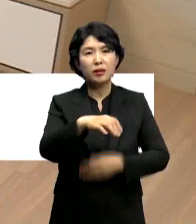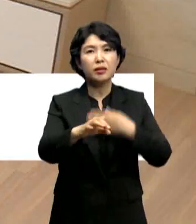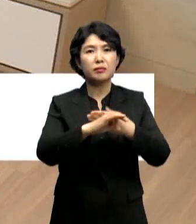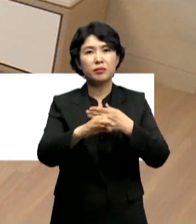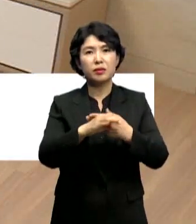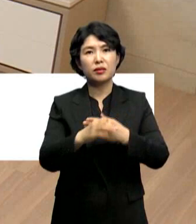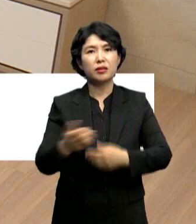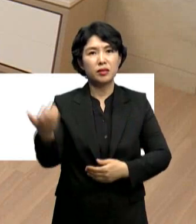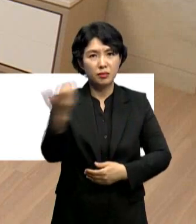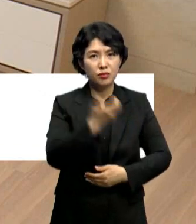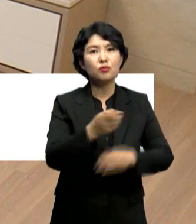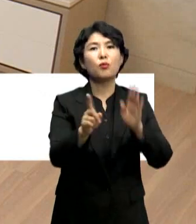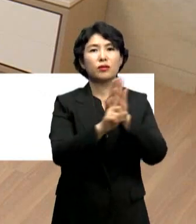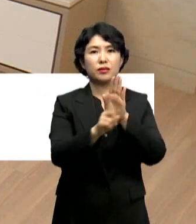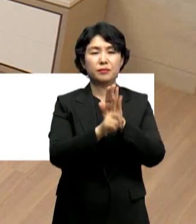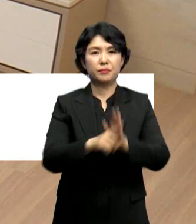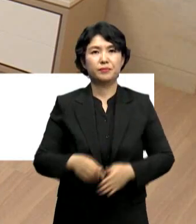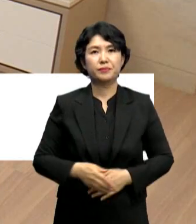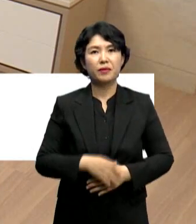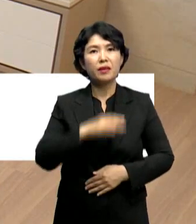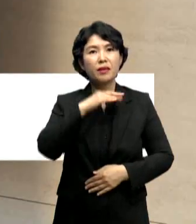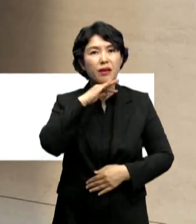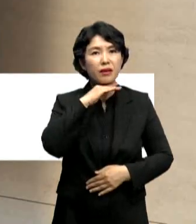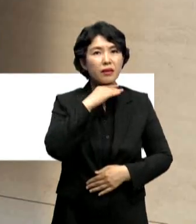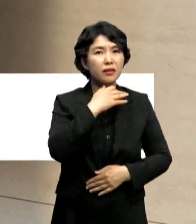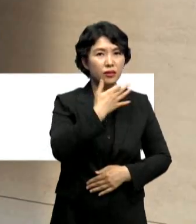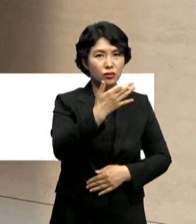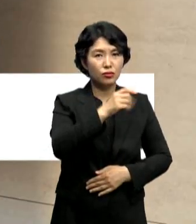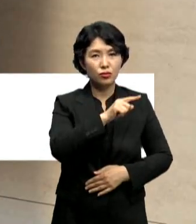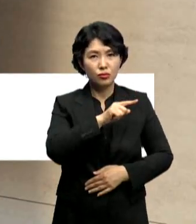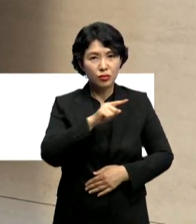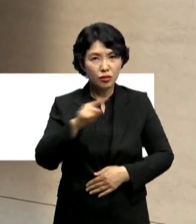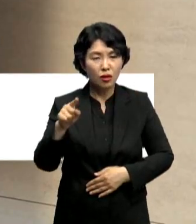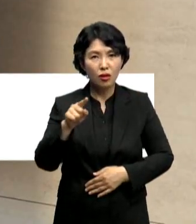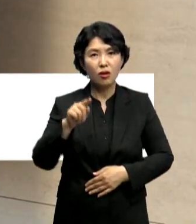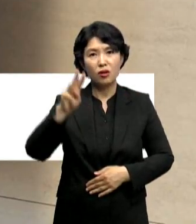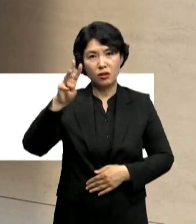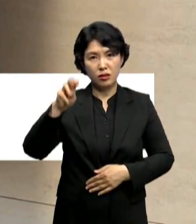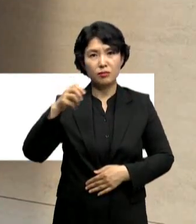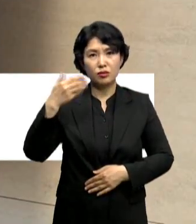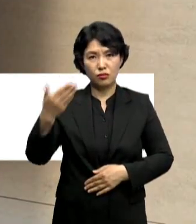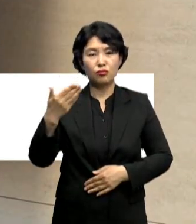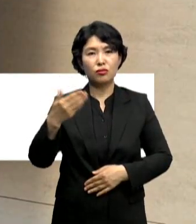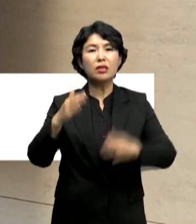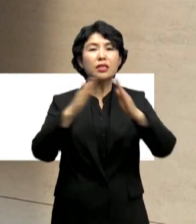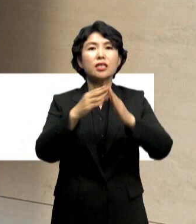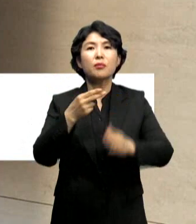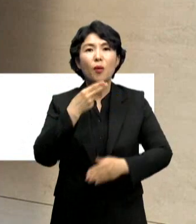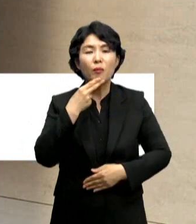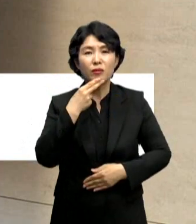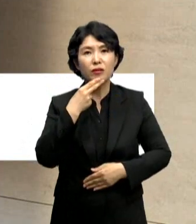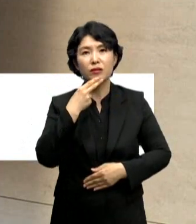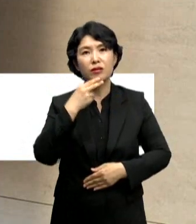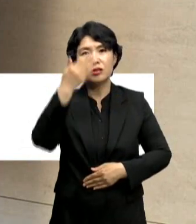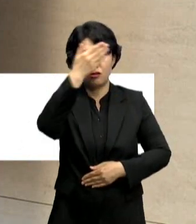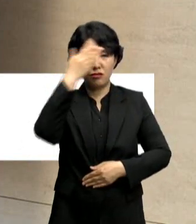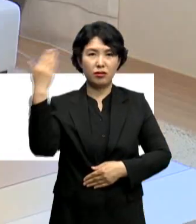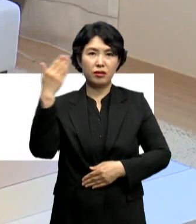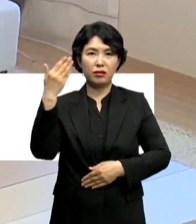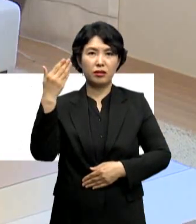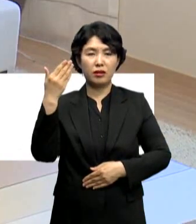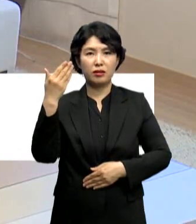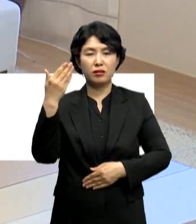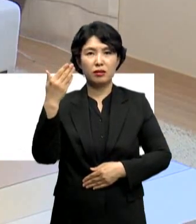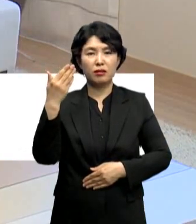모집합니다. 사업은 만 19세에서 39세 무주택 미혼 청년 가운데 취약계층에게 시세의